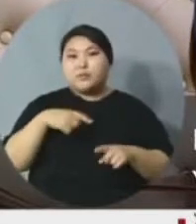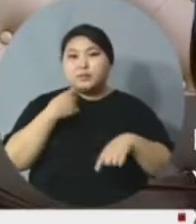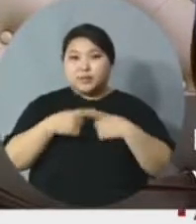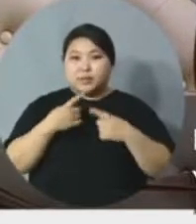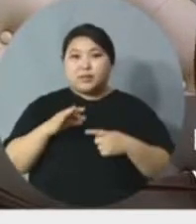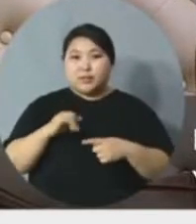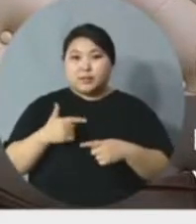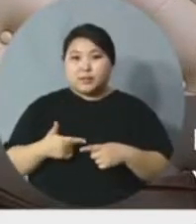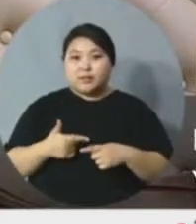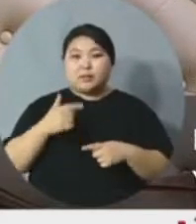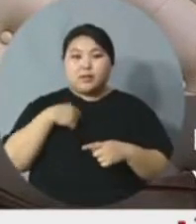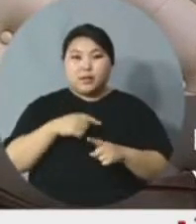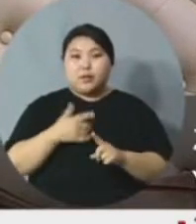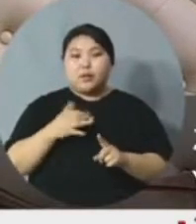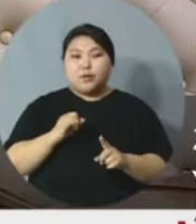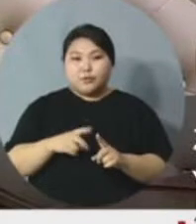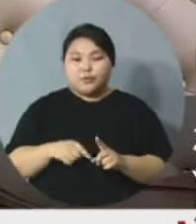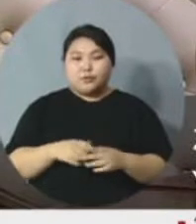ярьдаг.